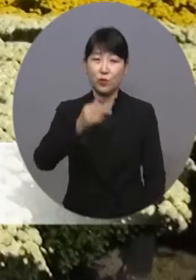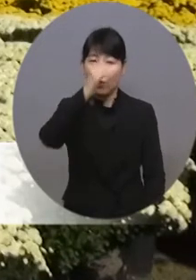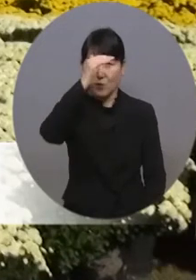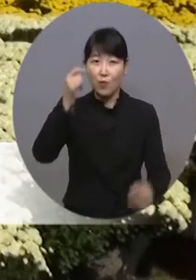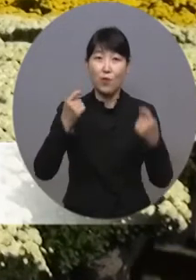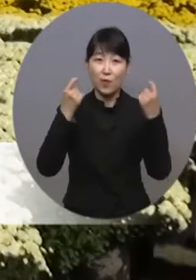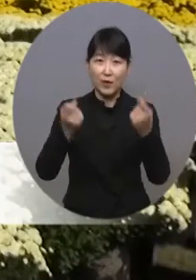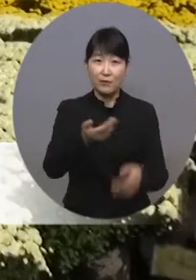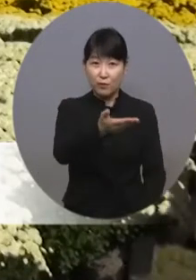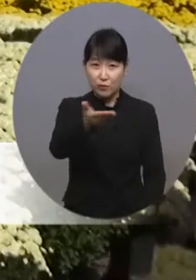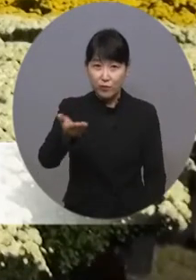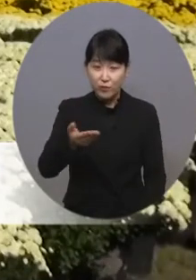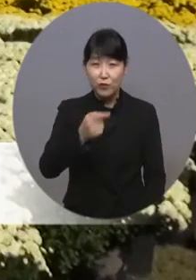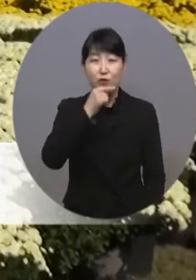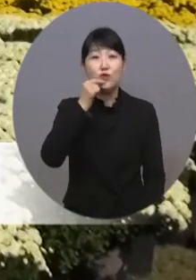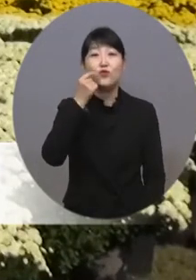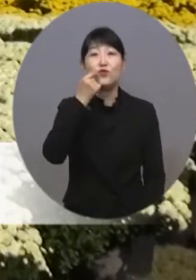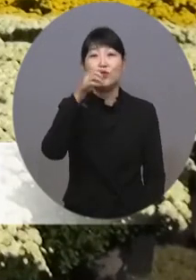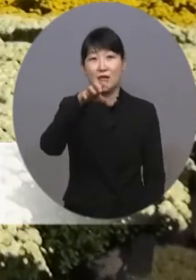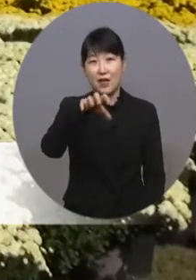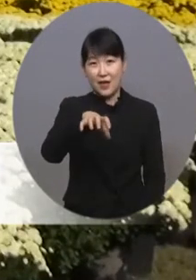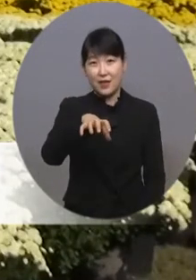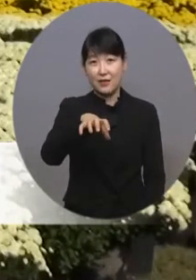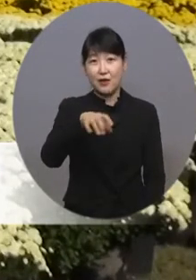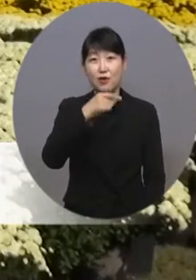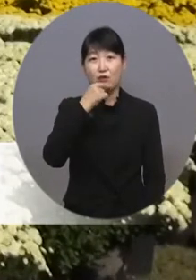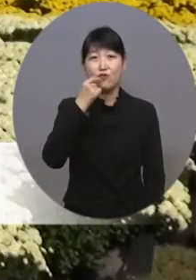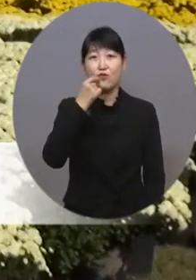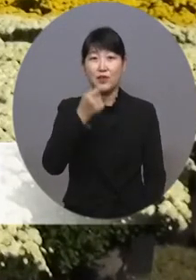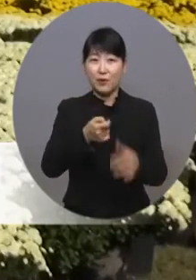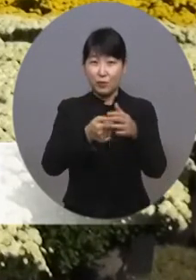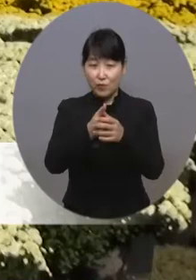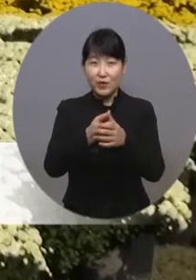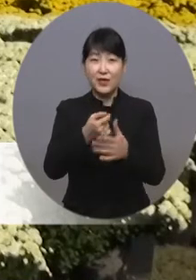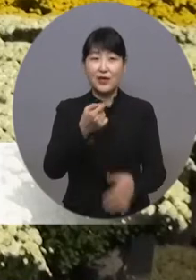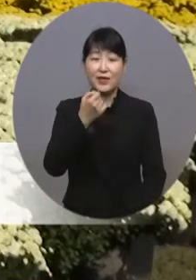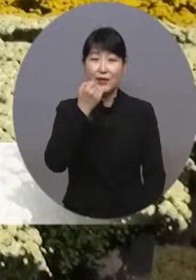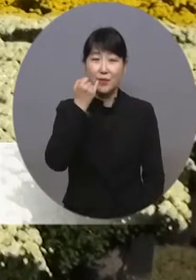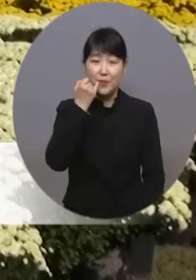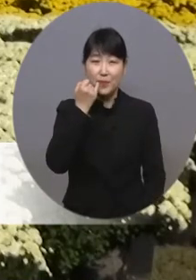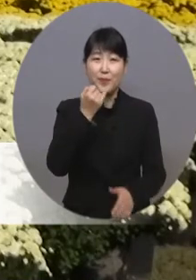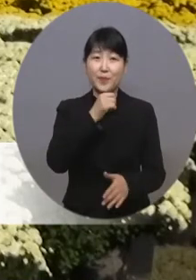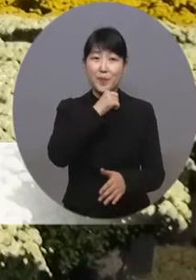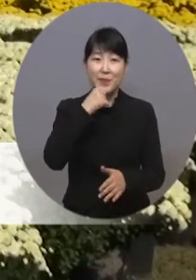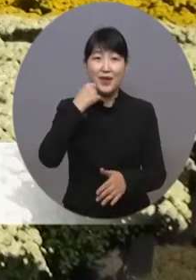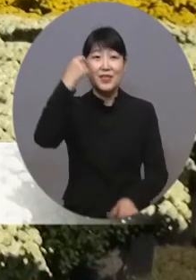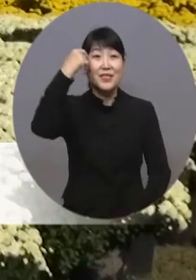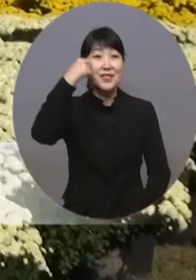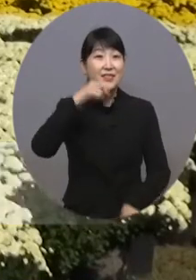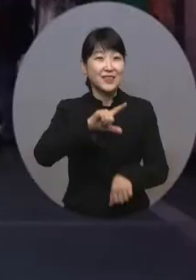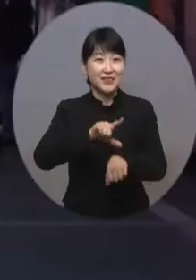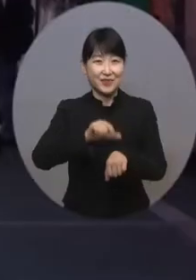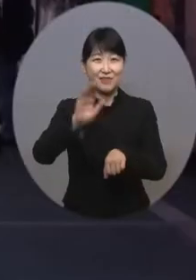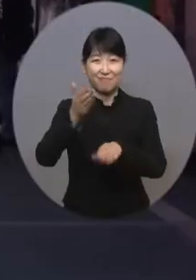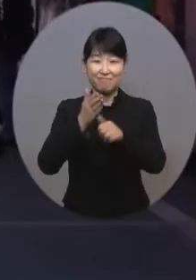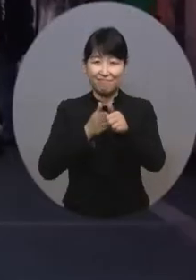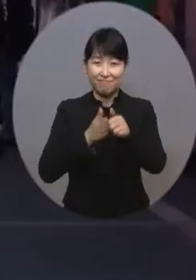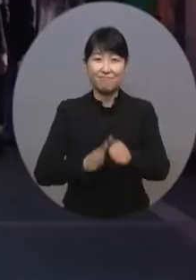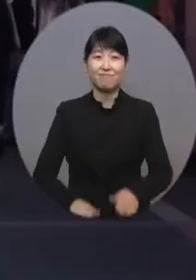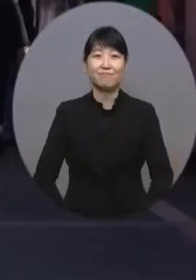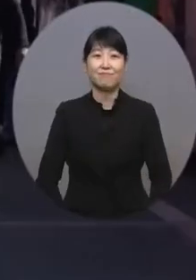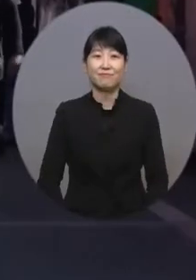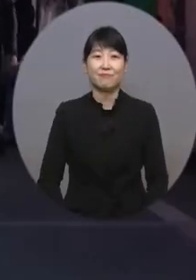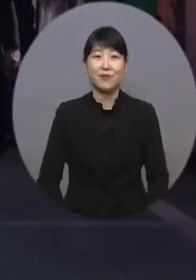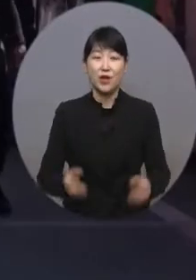여러분, 우리 순창에서 순창만의 장맛을 느끼는 그런 시간 되시길 기원 드리겠습니다. 이 밖에도